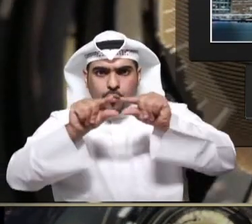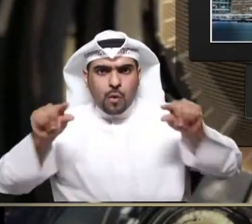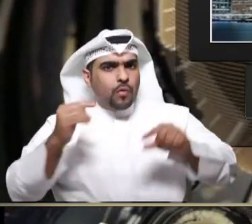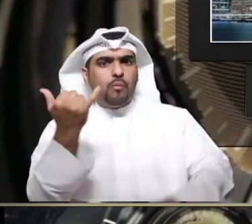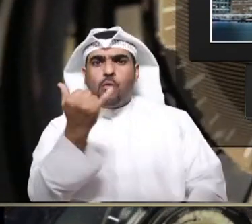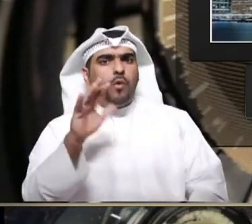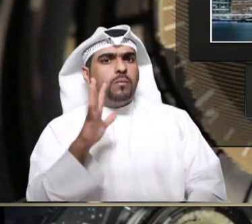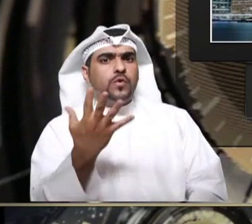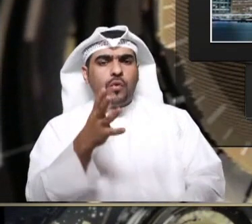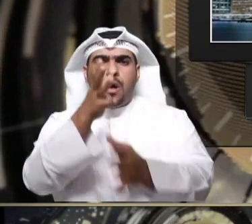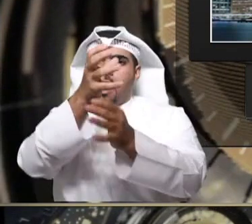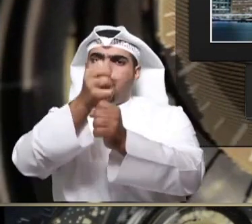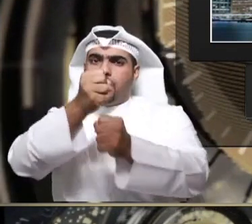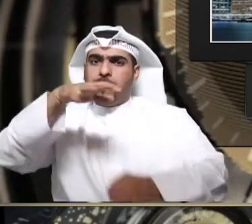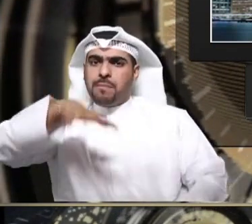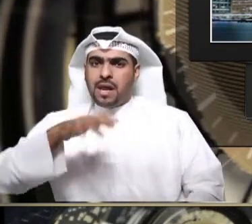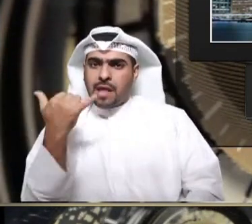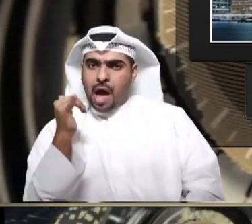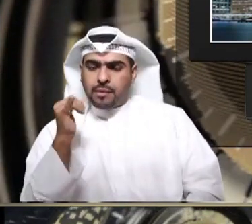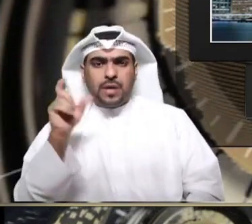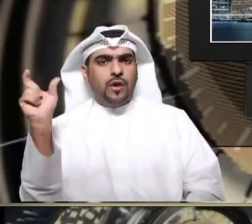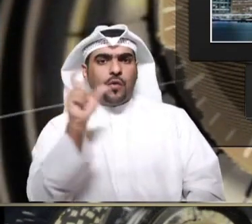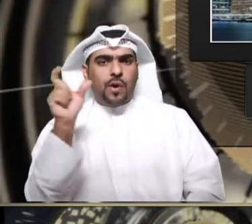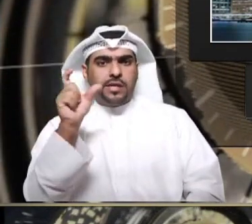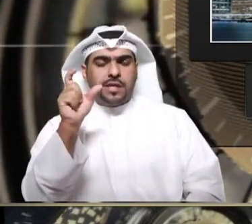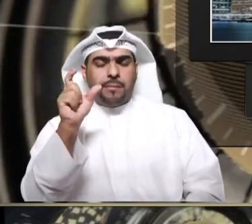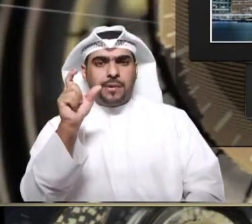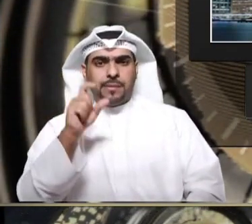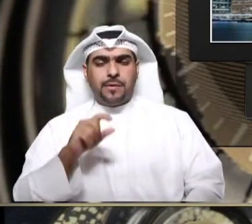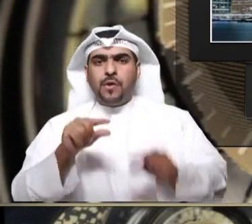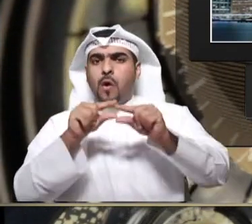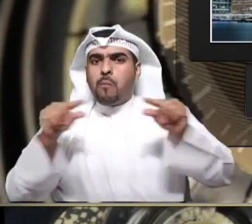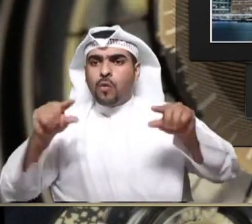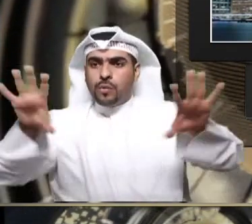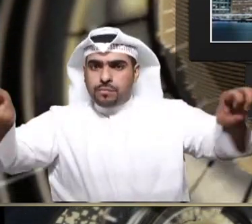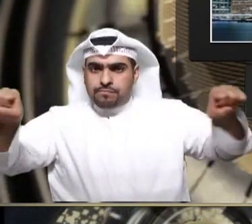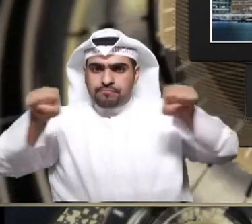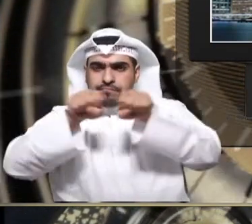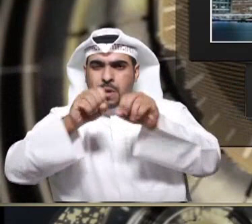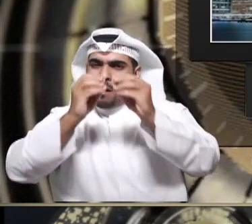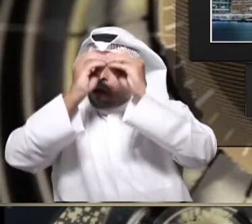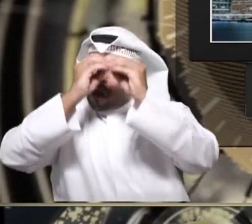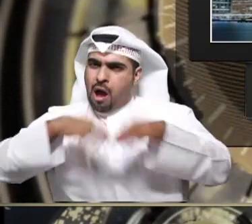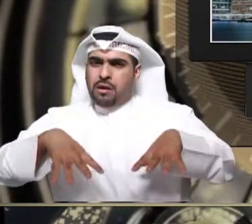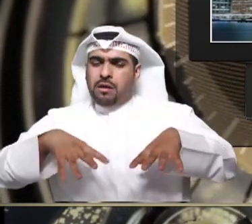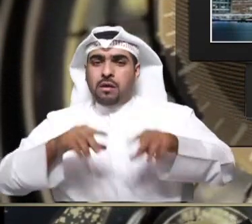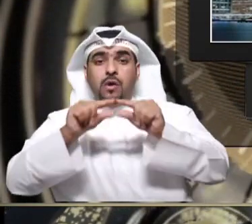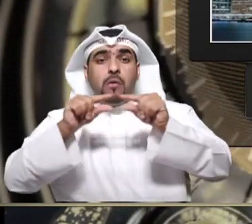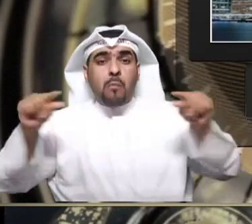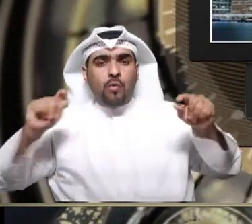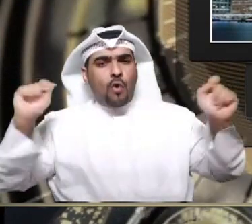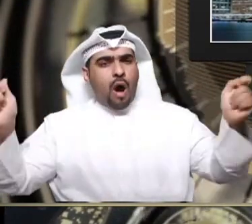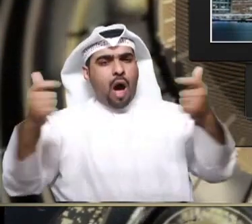أو على مستوى وزاري، ومنها الوساطة في حل النزاعات بدون نشوب